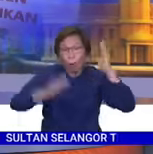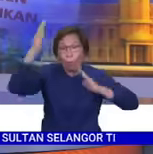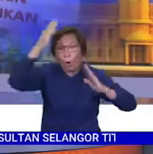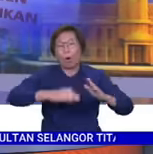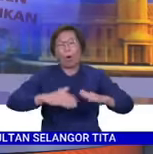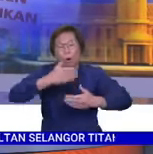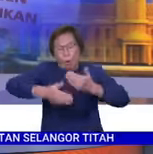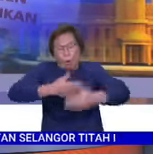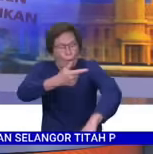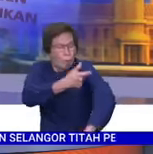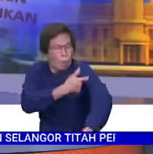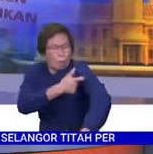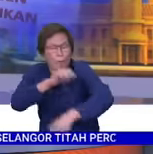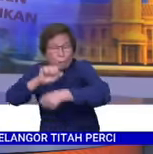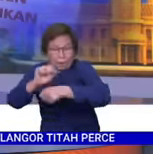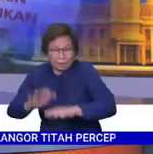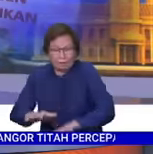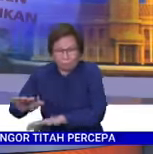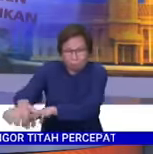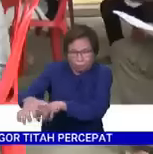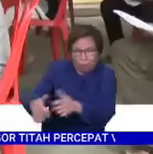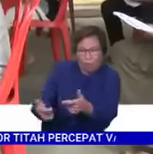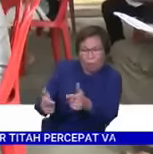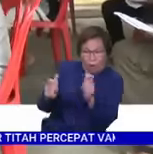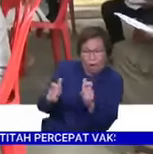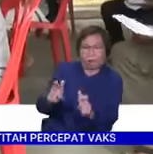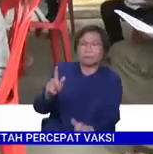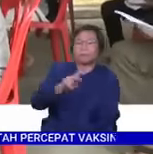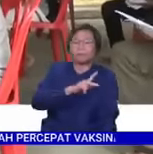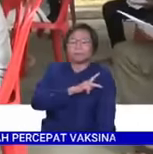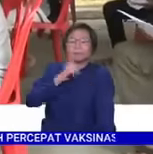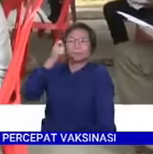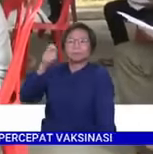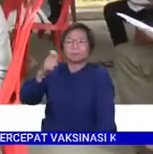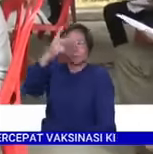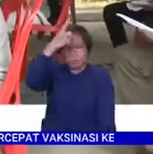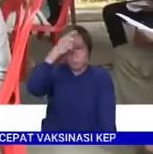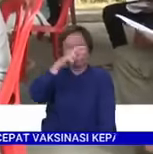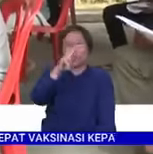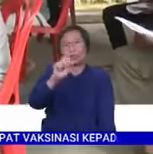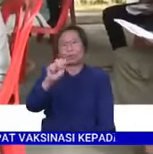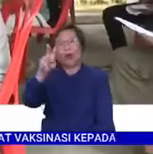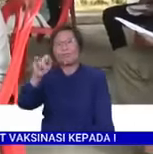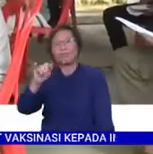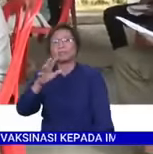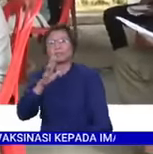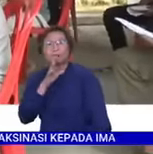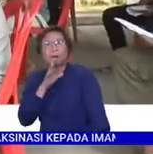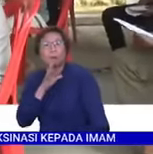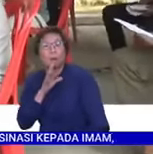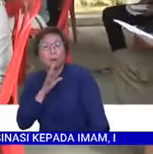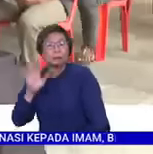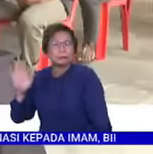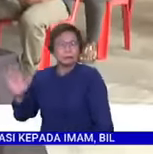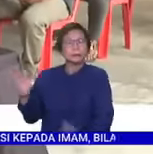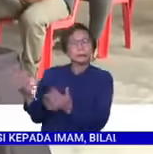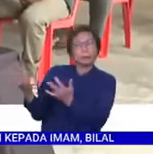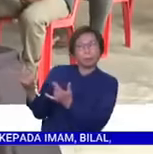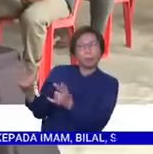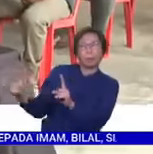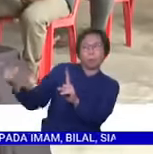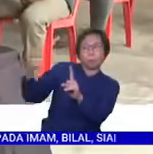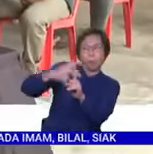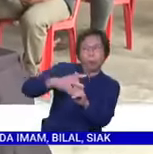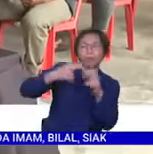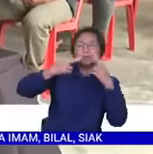pekerja ladang dipercepatkan ketua situs hanya Datu Robby mood Ayah berkata pihaknya masih menunggu